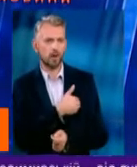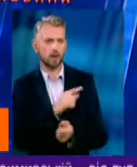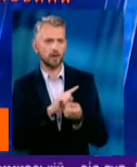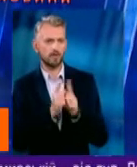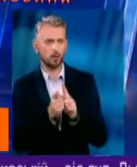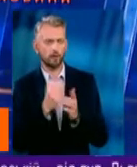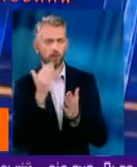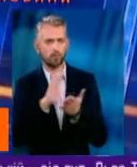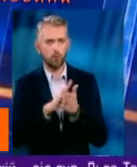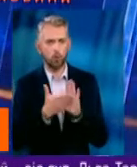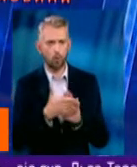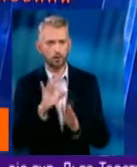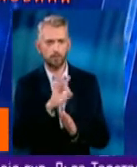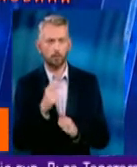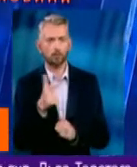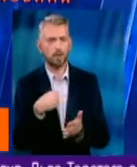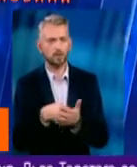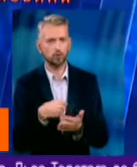положення про громадський бюджет,